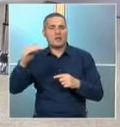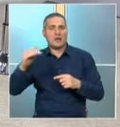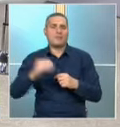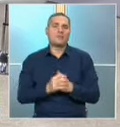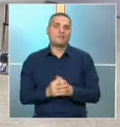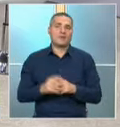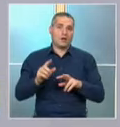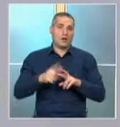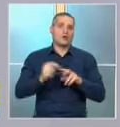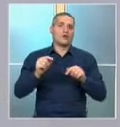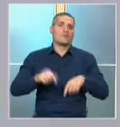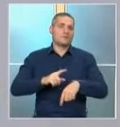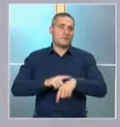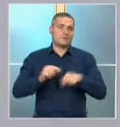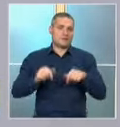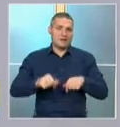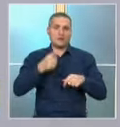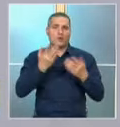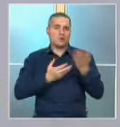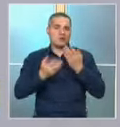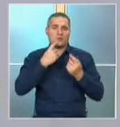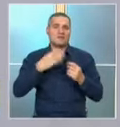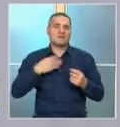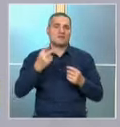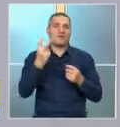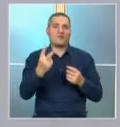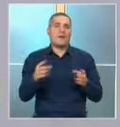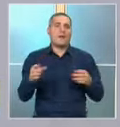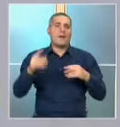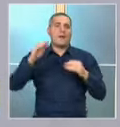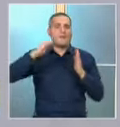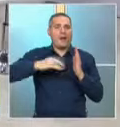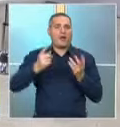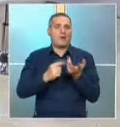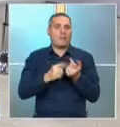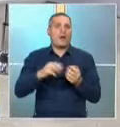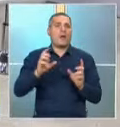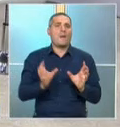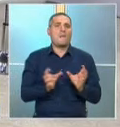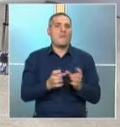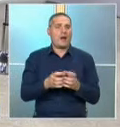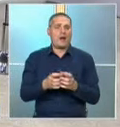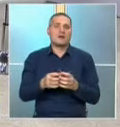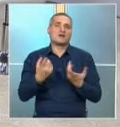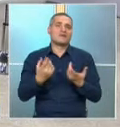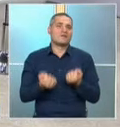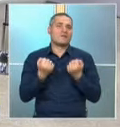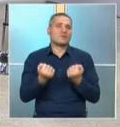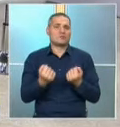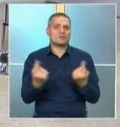Но към настоящата учебна година имаме само две маломерни паралелки. С какви трудности се сблъскате